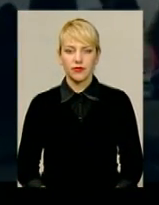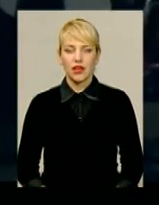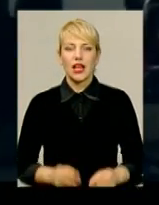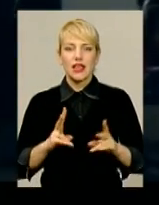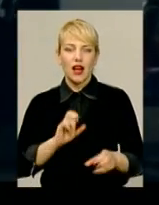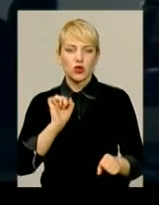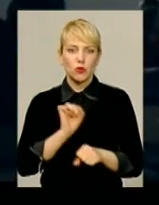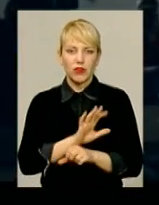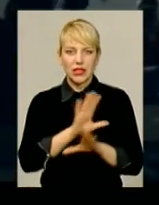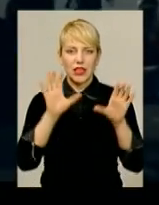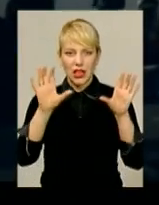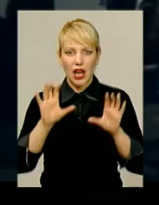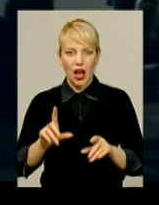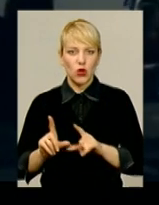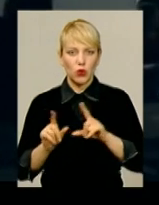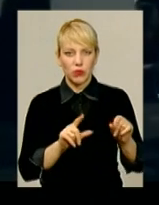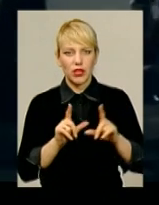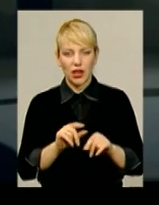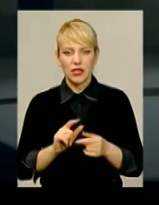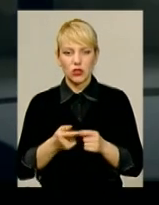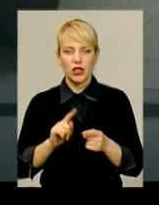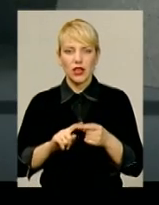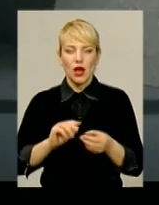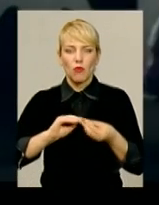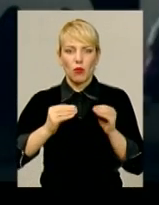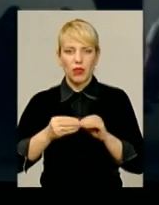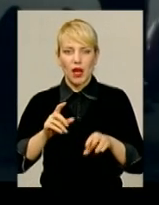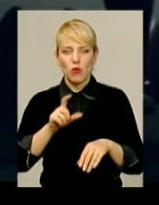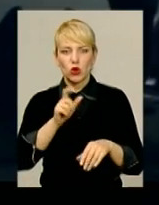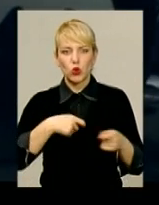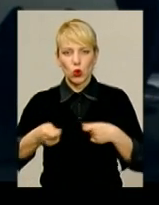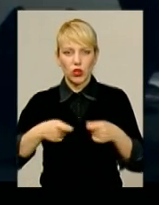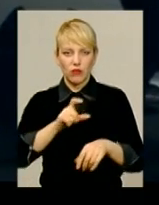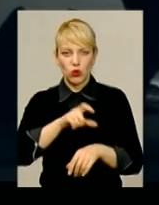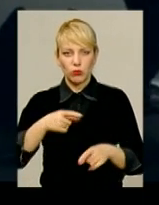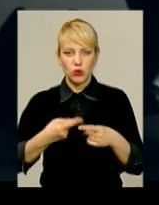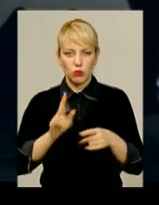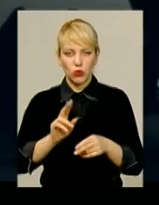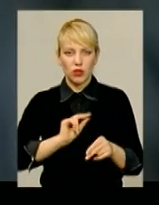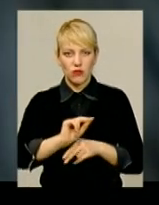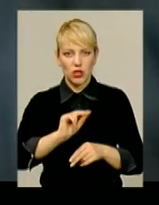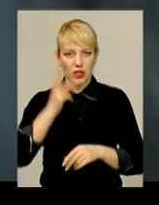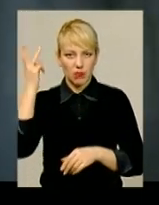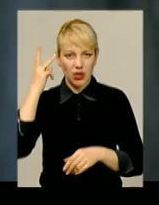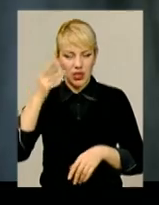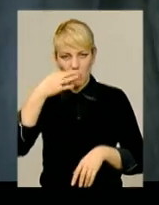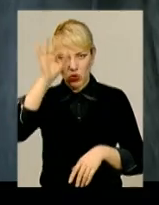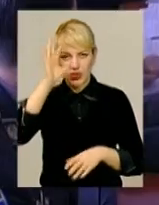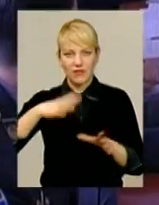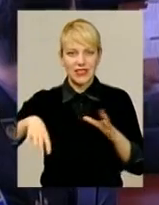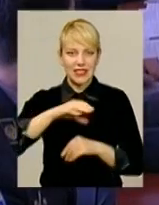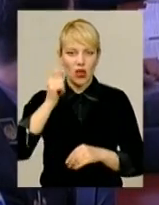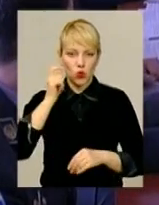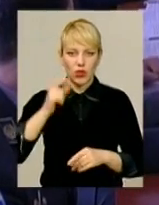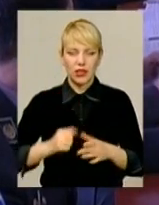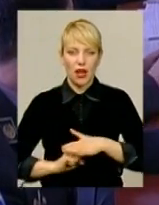Як зупинити нелегальну міграцію та тісно пов'язану з нею проблему торгівлі людьми? Саме цьому навчатимуть у Хмельницькому поліціянтів з усієї